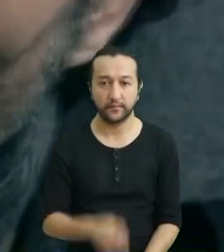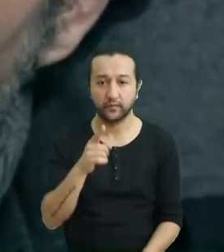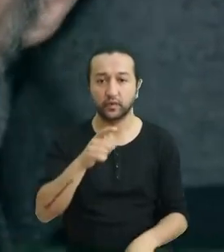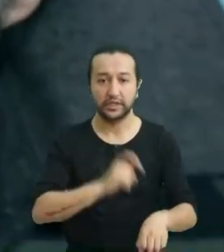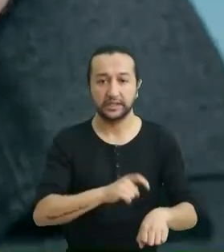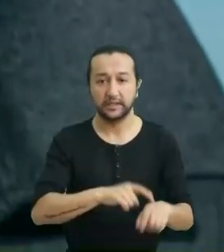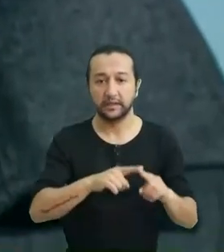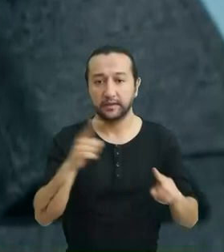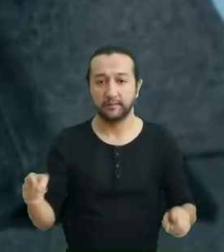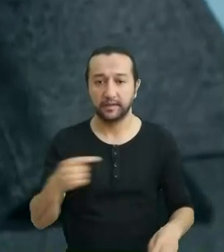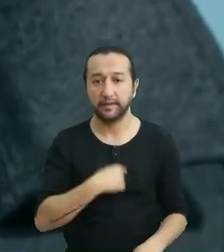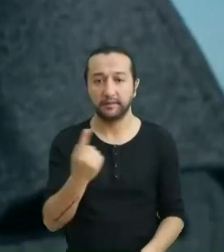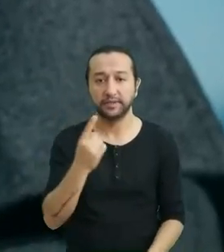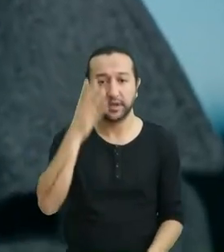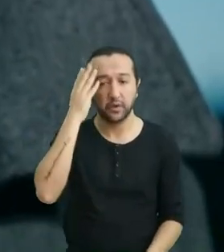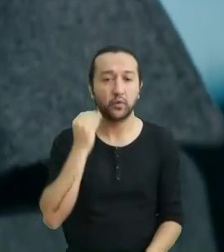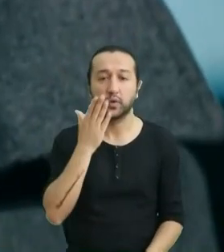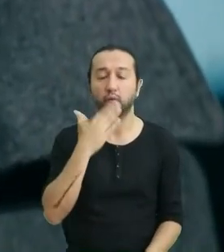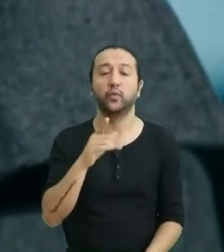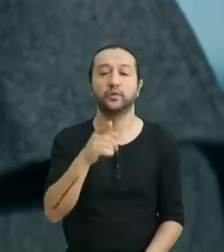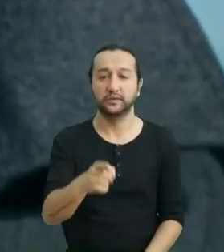Bunca zamandır benden bir şey öğrenememiz.